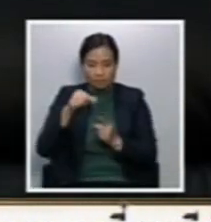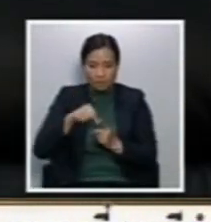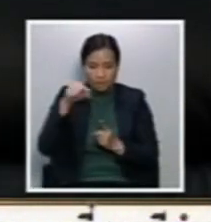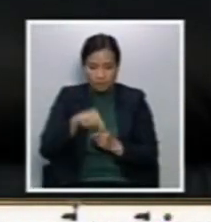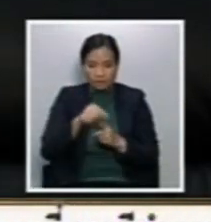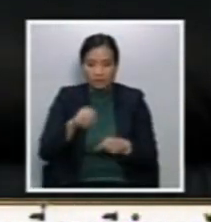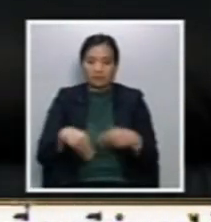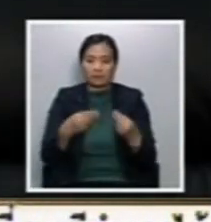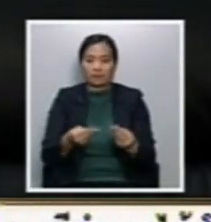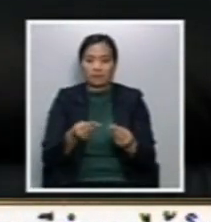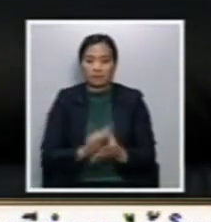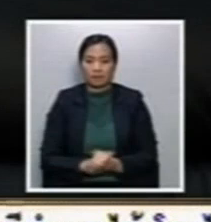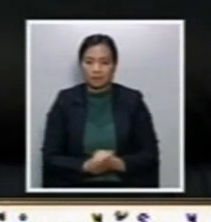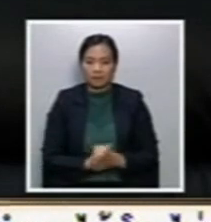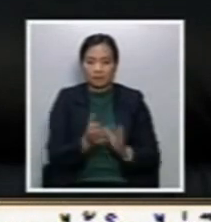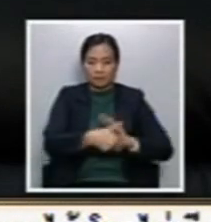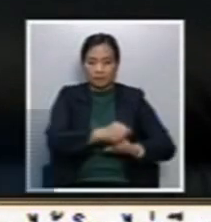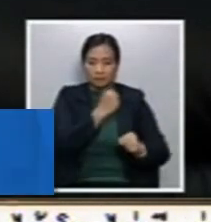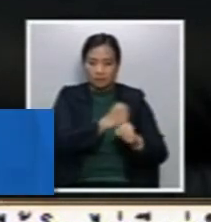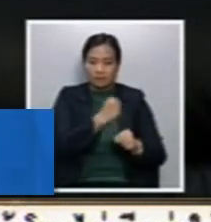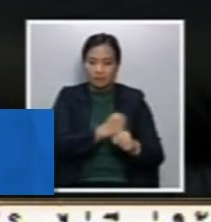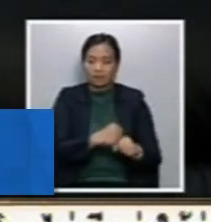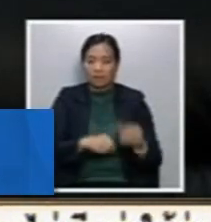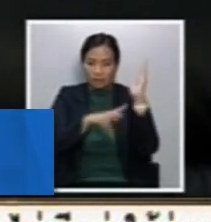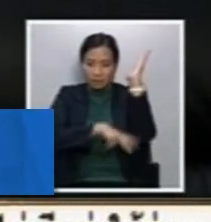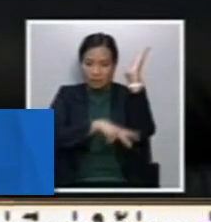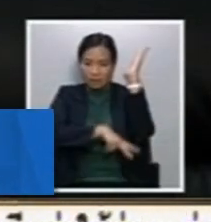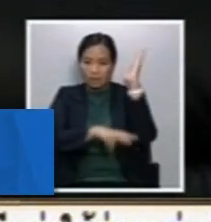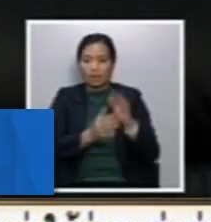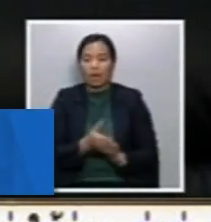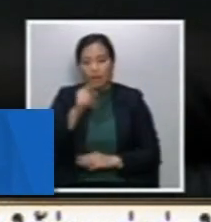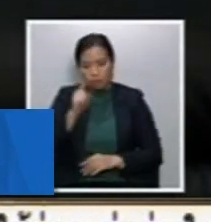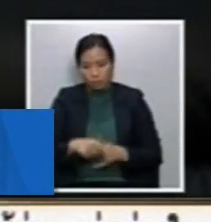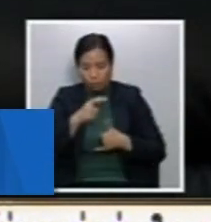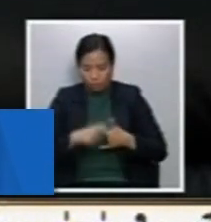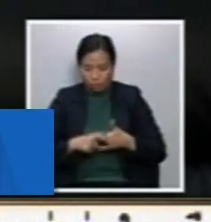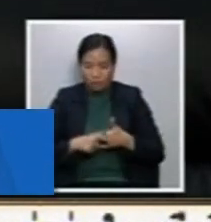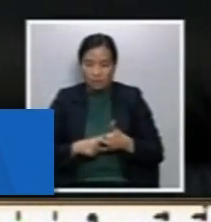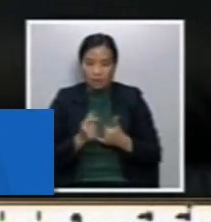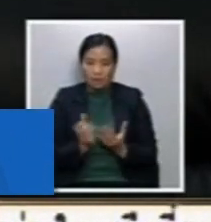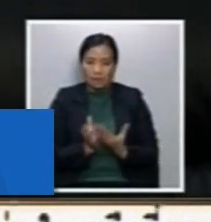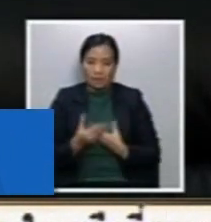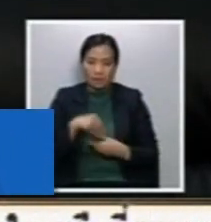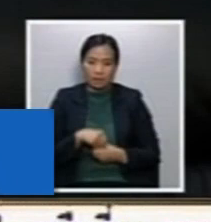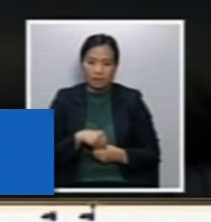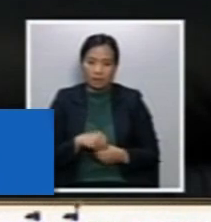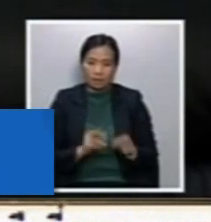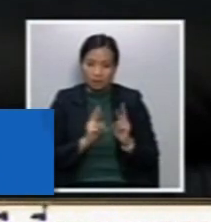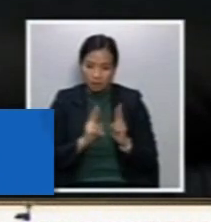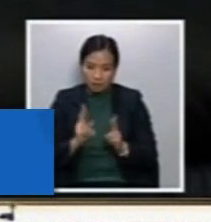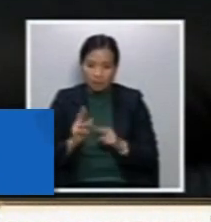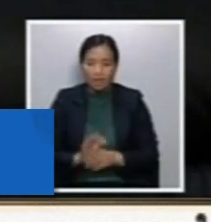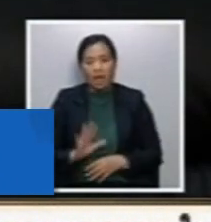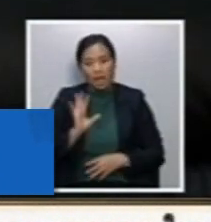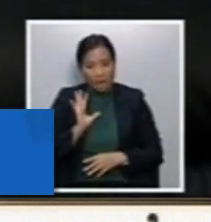ไปยังผู้ปฏิบัติในพื้นที่ว่าในการปฏิบัตินั้นต้องปฏิบัติการด้วยความระมัดระวังนะครับอย่าให้เ